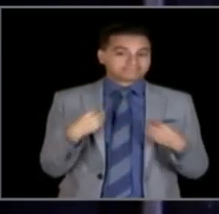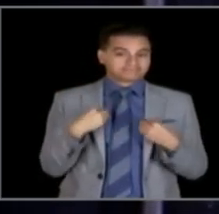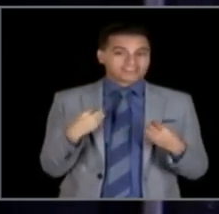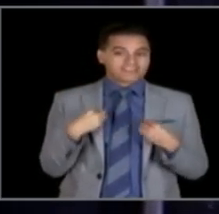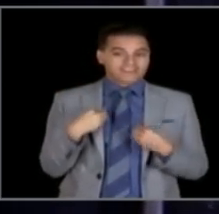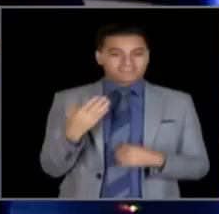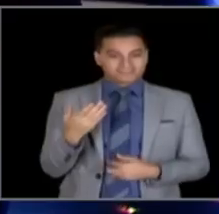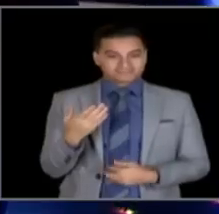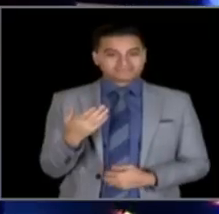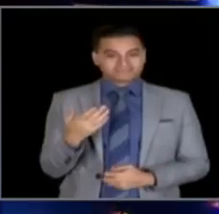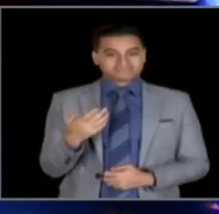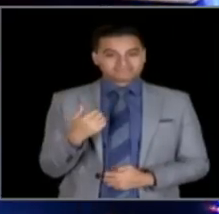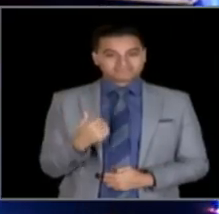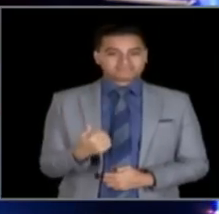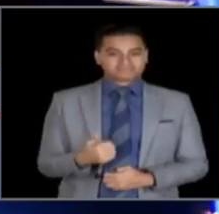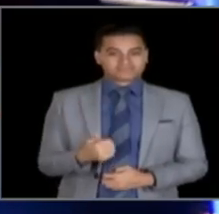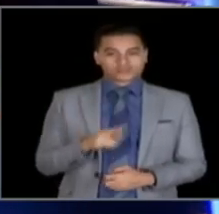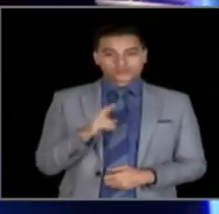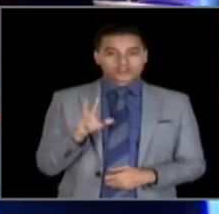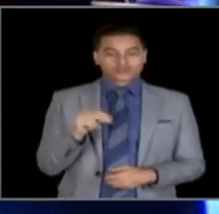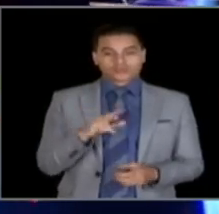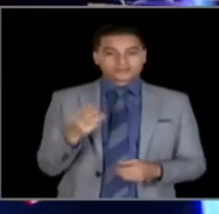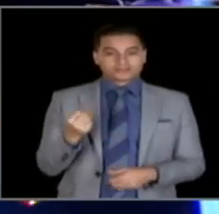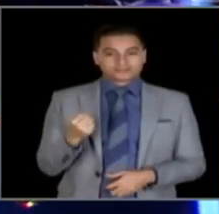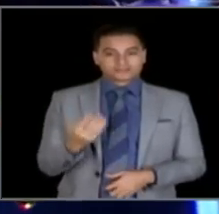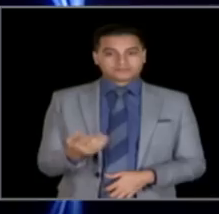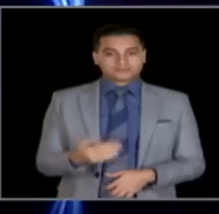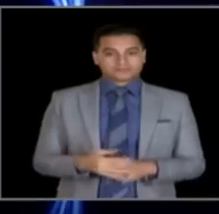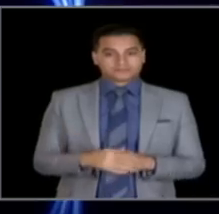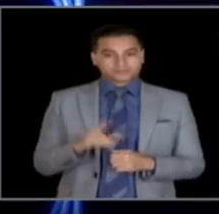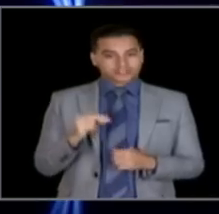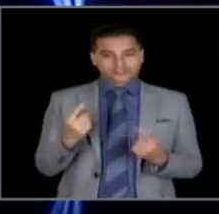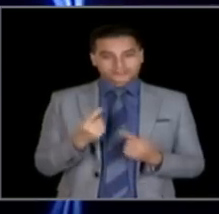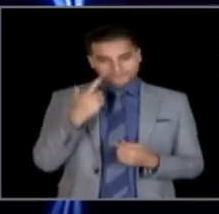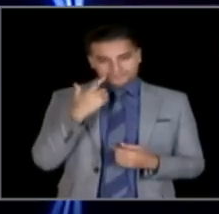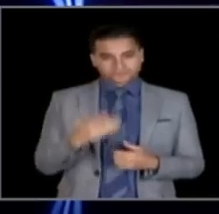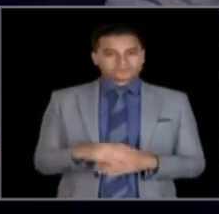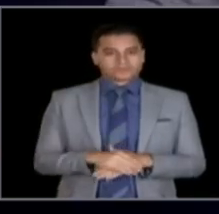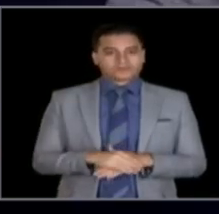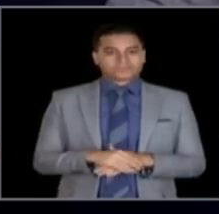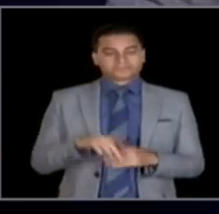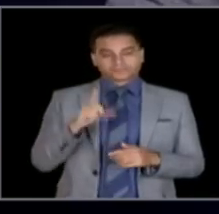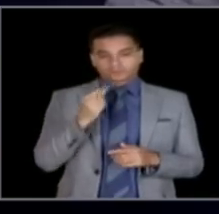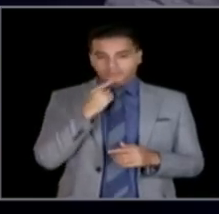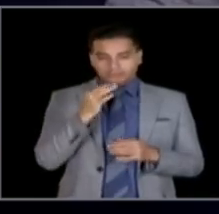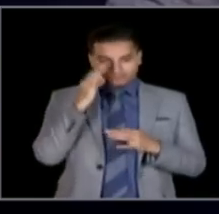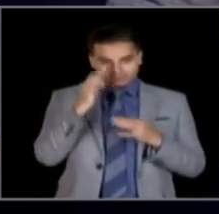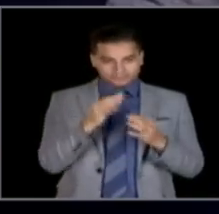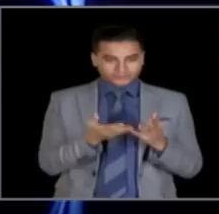الرياضة. سؤال في الرياضة، يا ترى السؤال بعشرين نقطة ولا بتاتي؟ عشرين نقطة، عنده 15